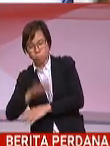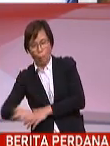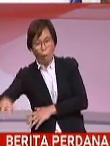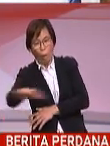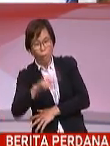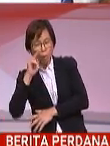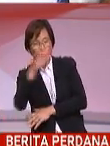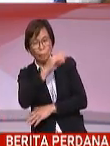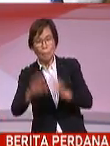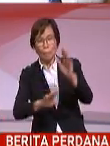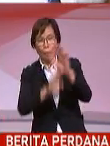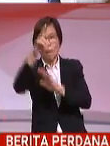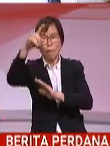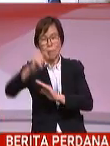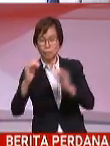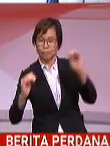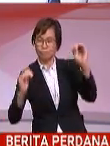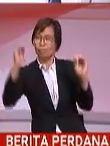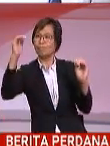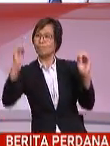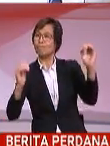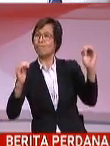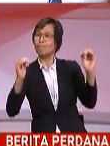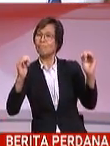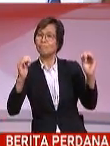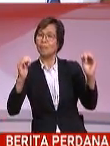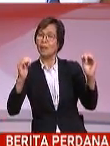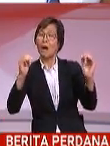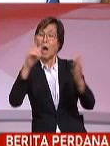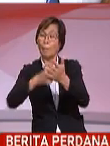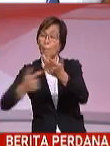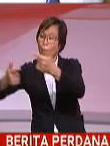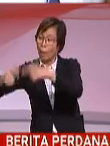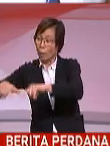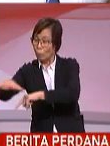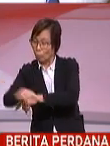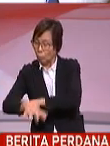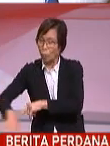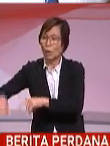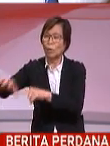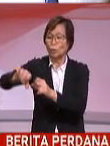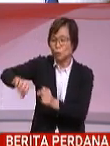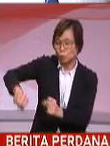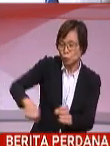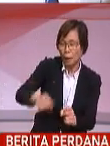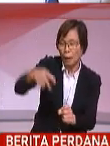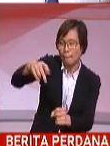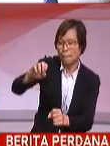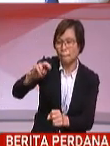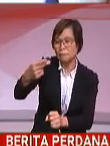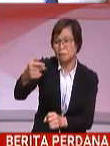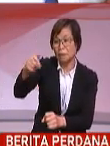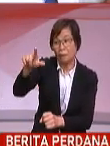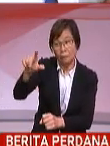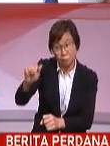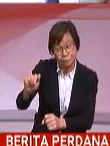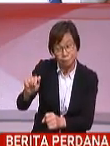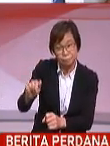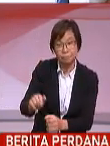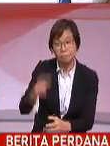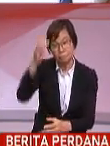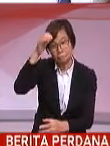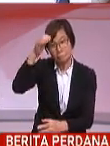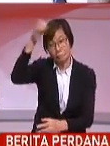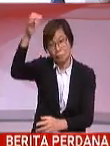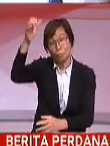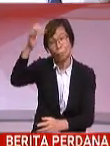dan pembangunan mesti diseimbangkan dengan apa yang berlaku di sekitar Sungai Pencala. Tapi konsep itu